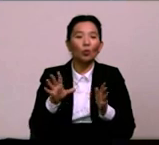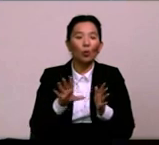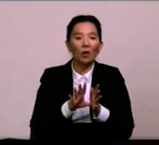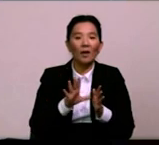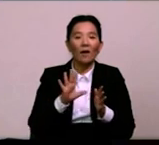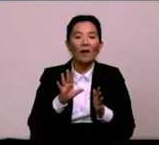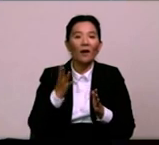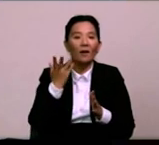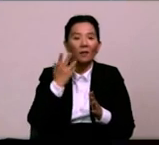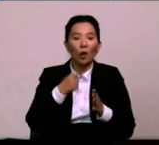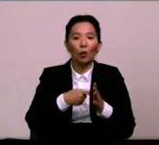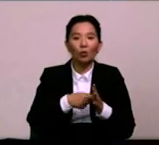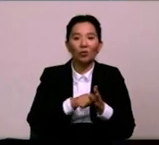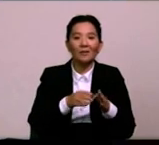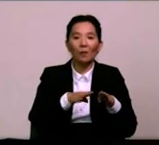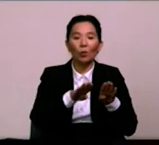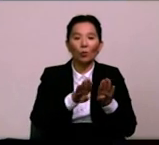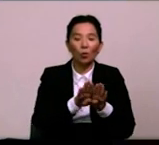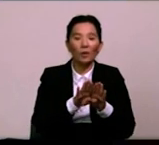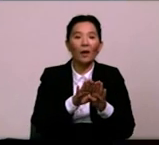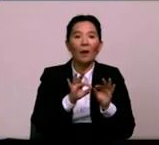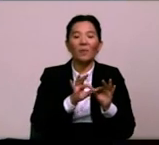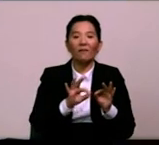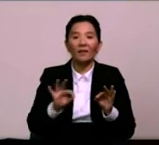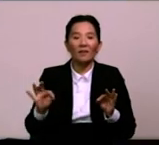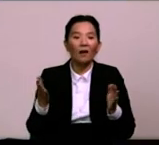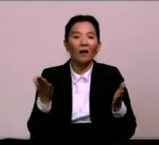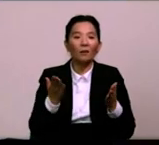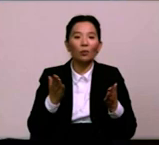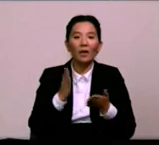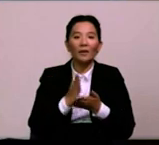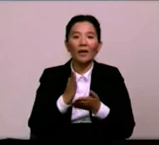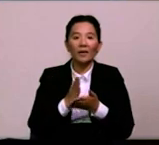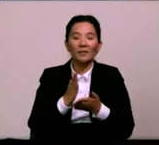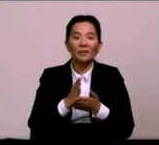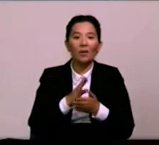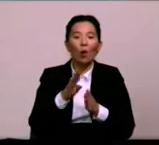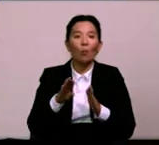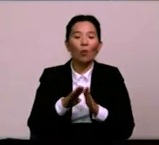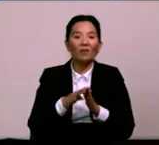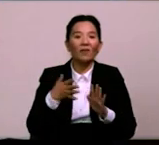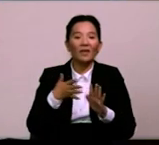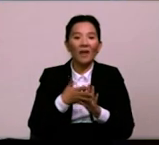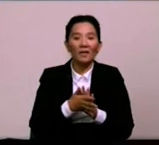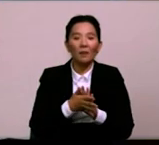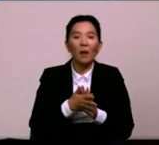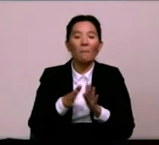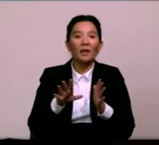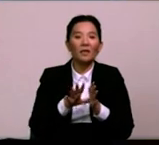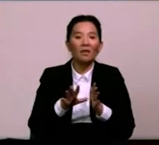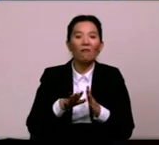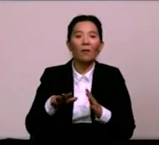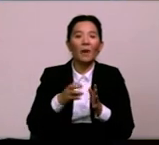Когда ключ замкнули, проводник, который находился под влиянием магнитного поля,